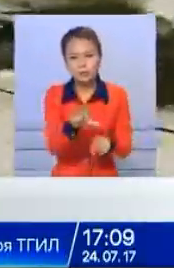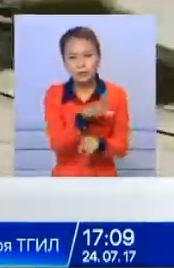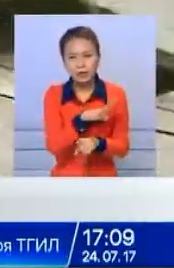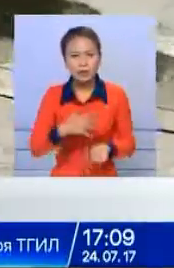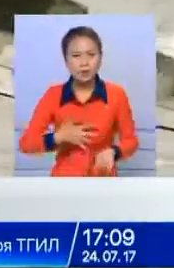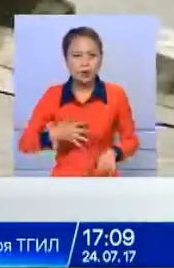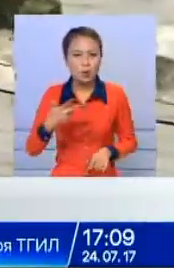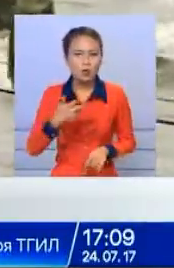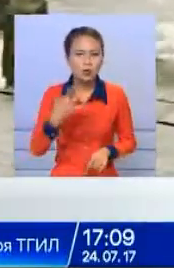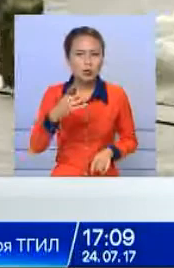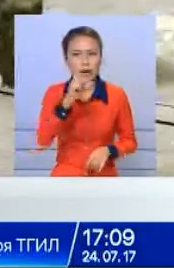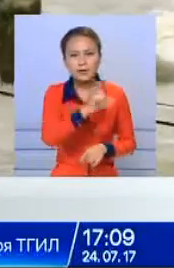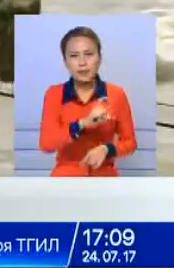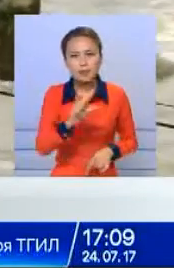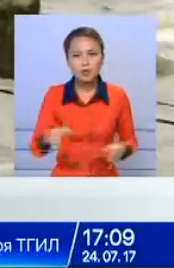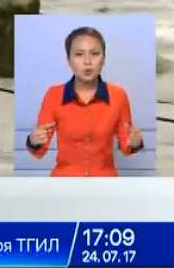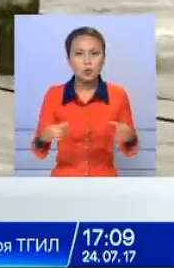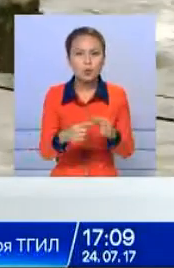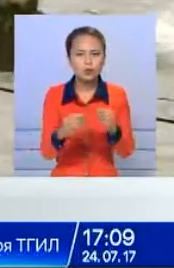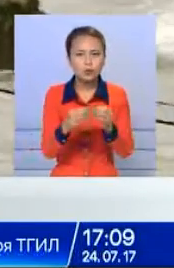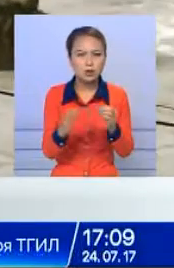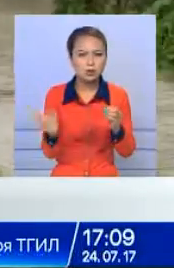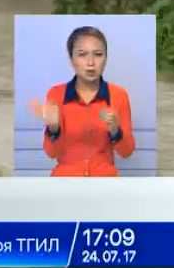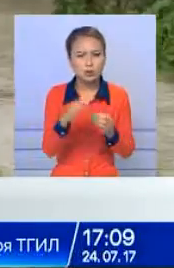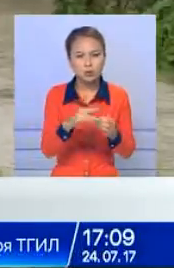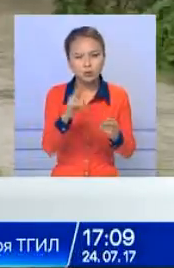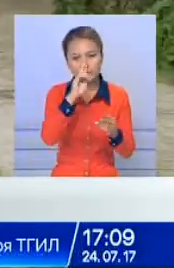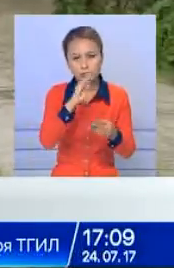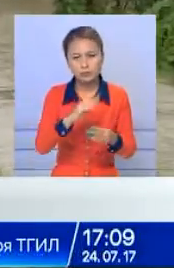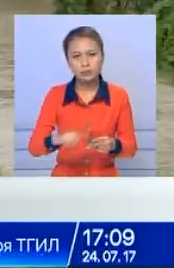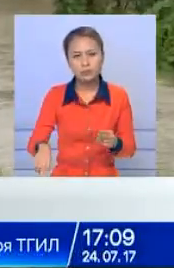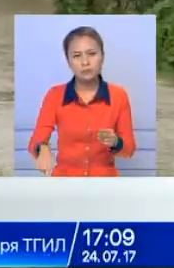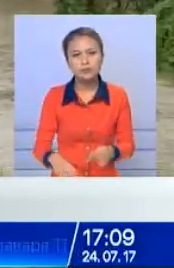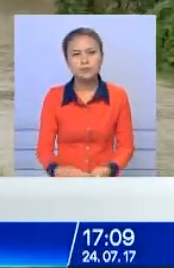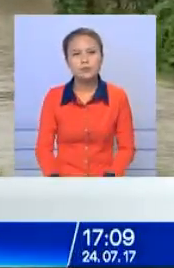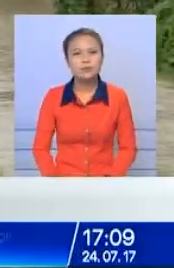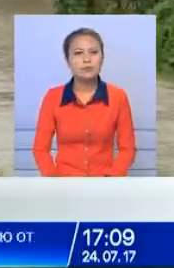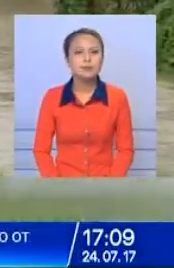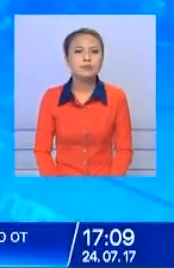кезде 34 адам ажал құшып, 10 шақтысы ұшты-күйлі жоғалып кетті.